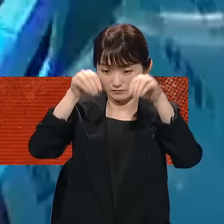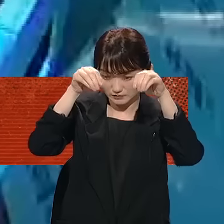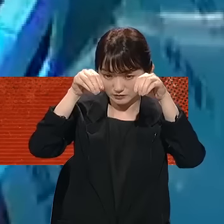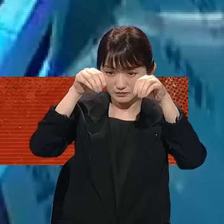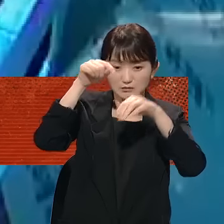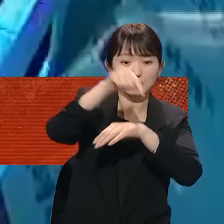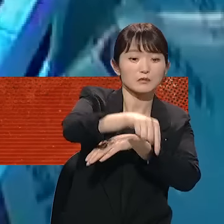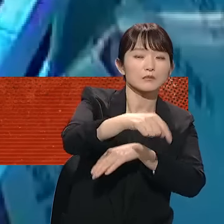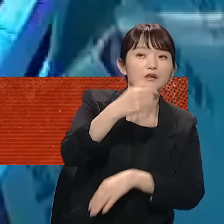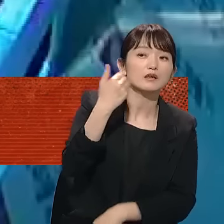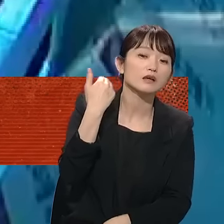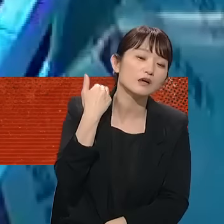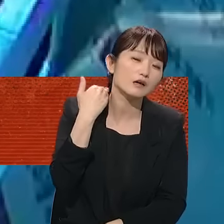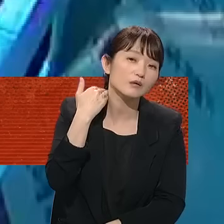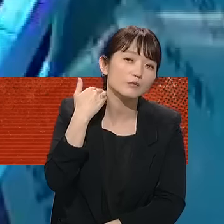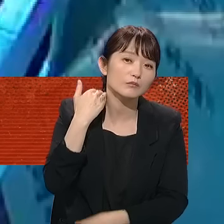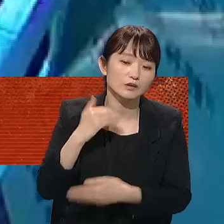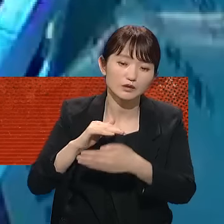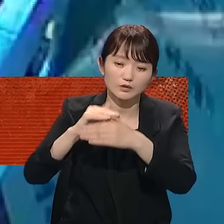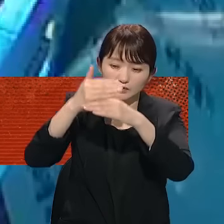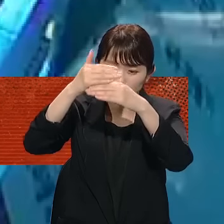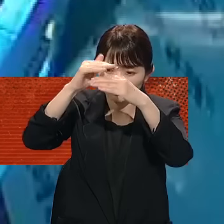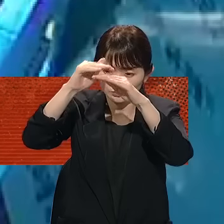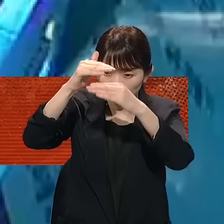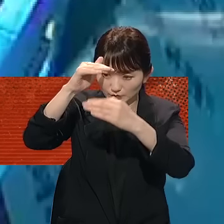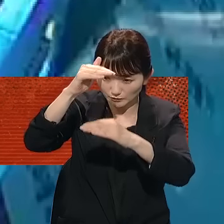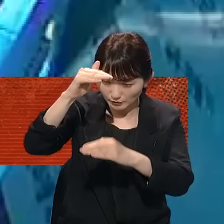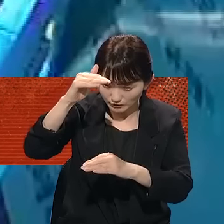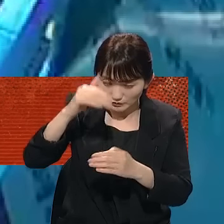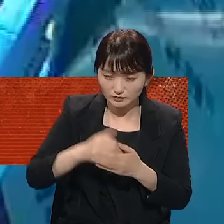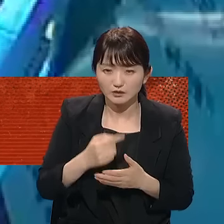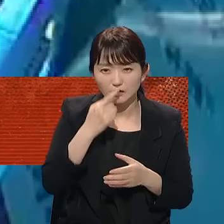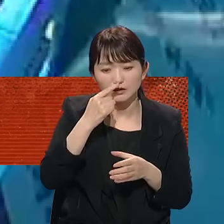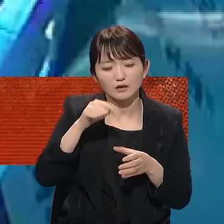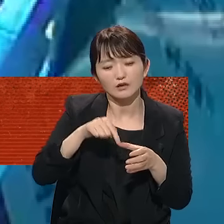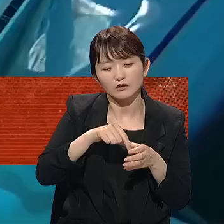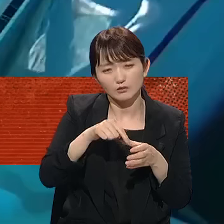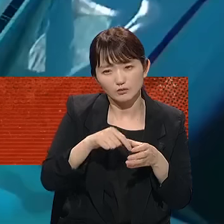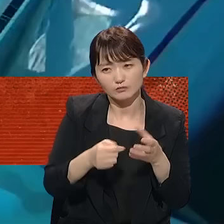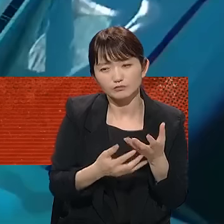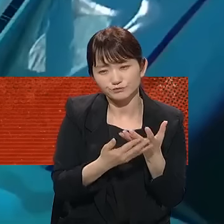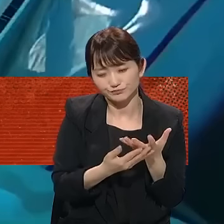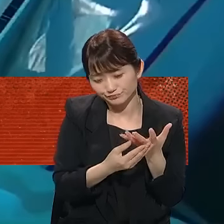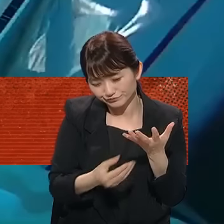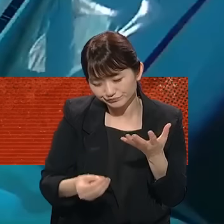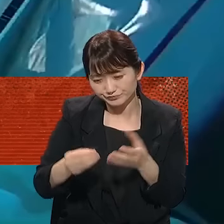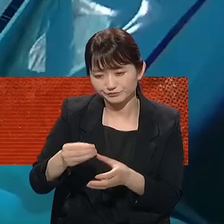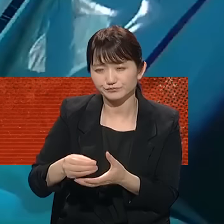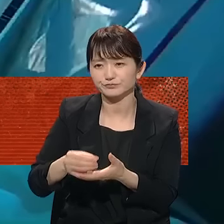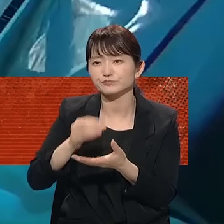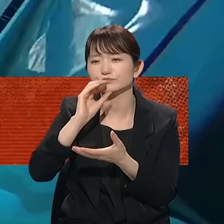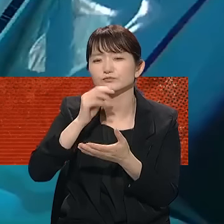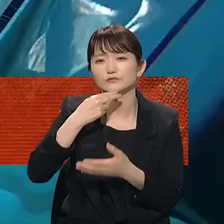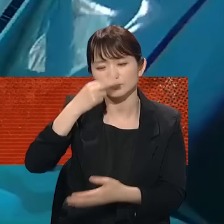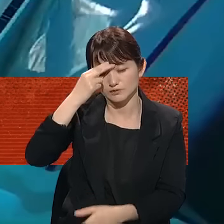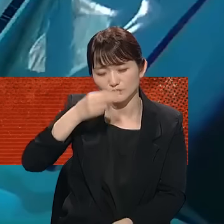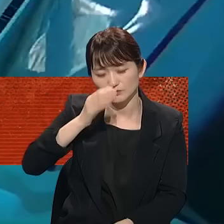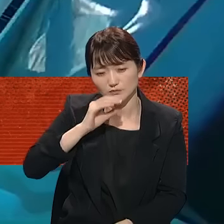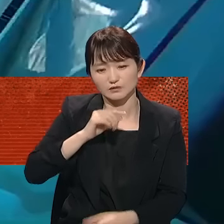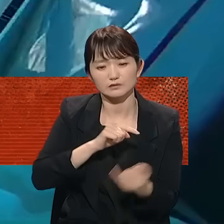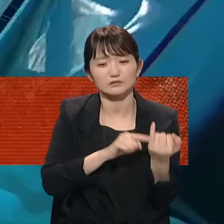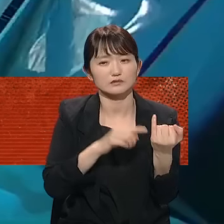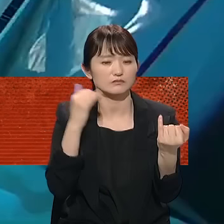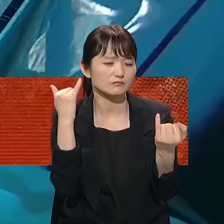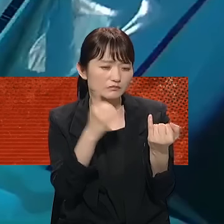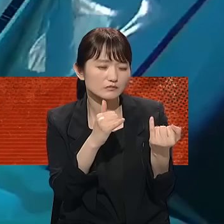보이지 않게 블라인드도 내렸고요. 또 커피까지 만들어 마셨습니다. 그리고 카페 안에서 술도 마시고 피해자에게 전화를